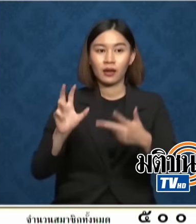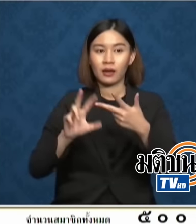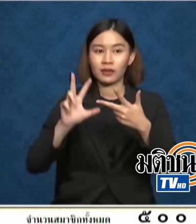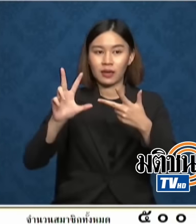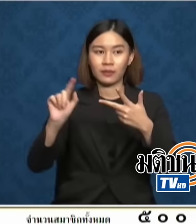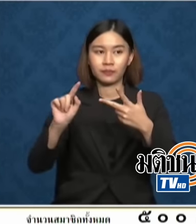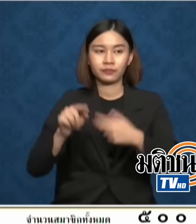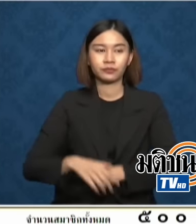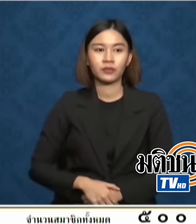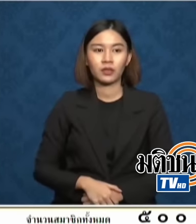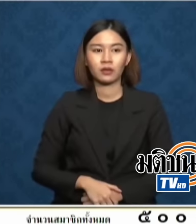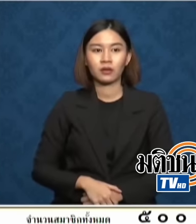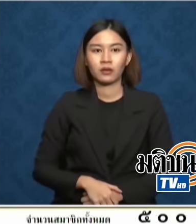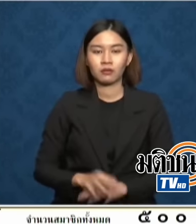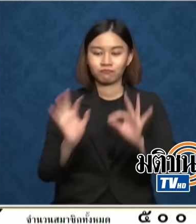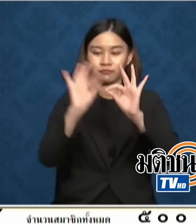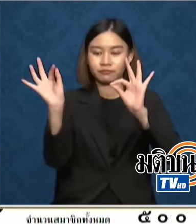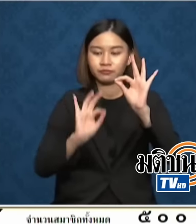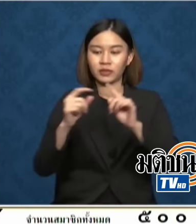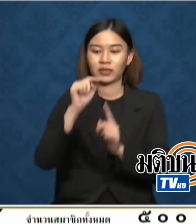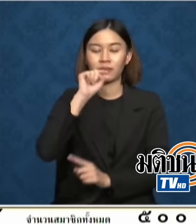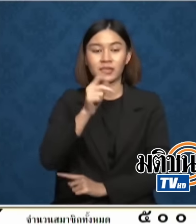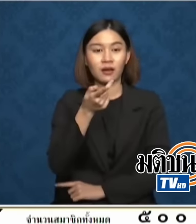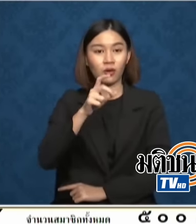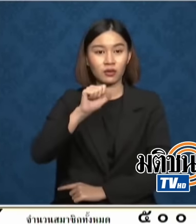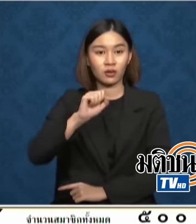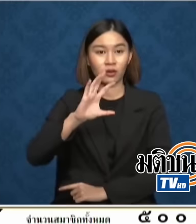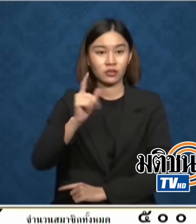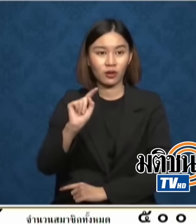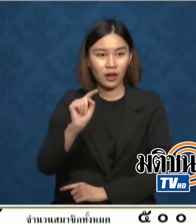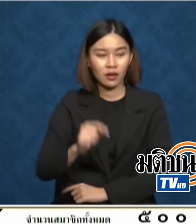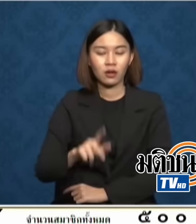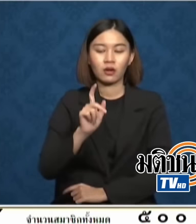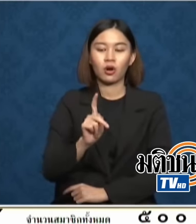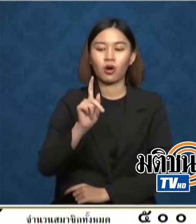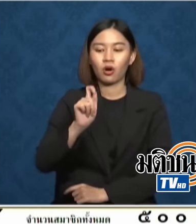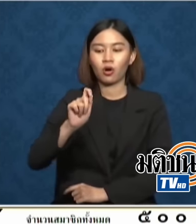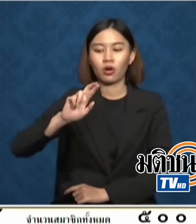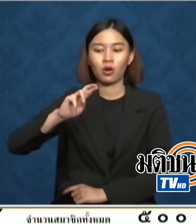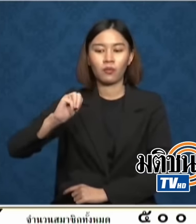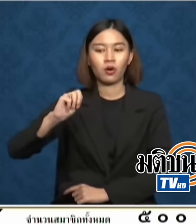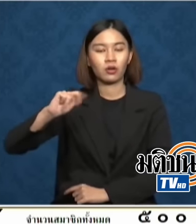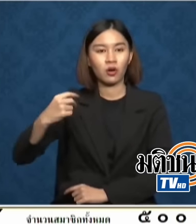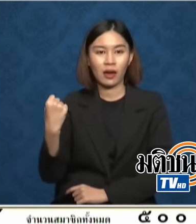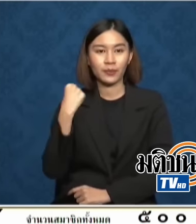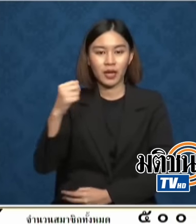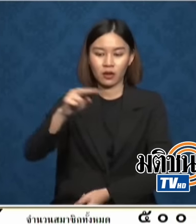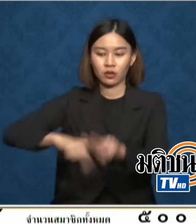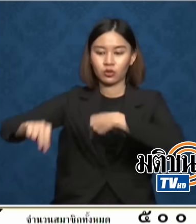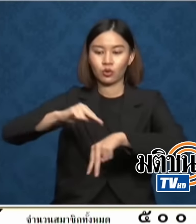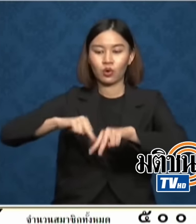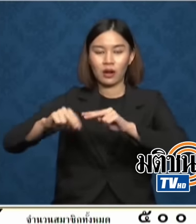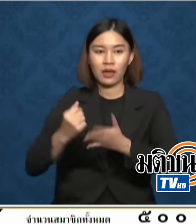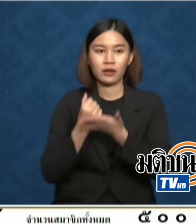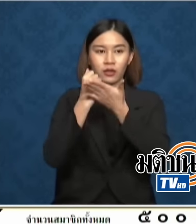ที่3เนื้อหาของคำสั่งคสช.นี้ก็คือให้กอรมน.มีอำนาจหน้าที่ปกป้องและบรรเทาส